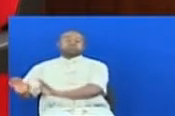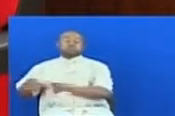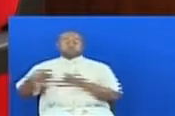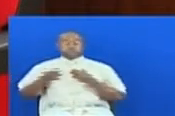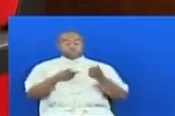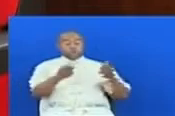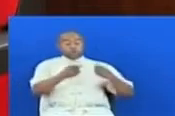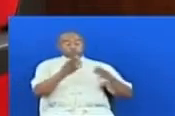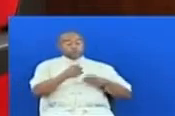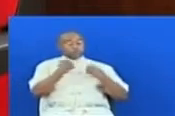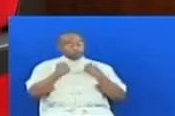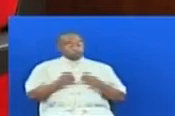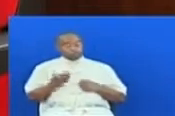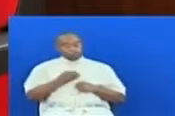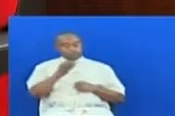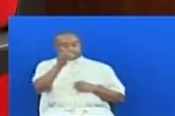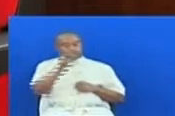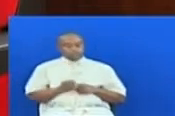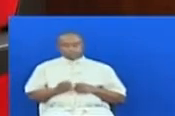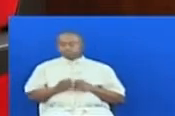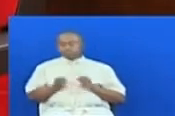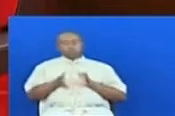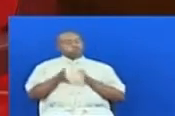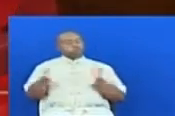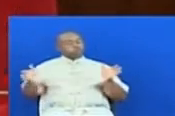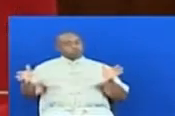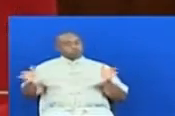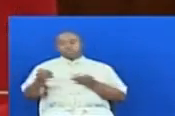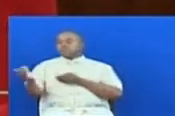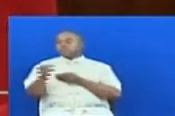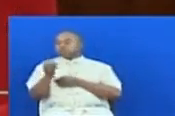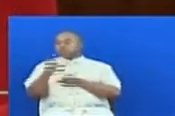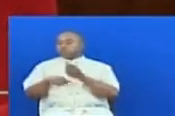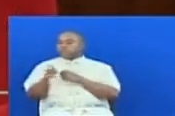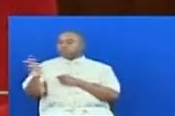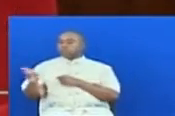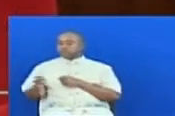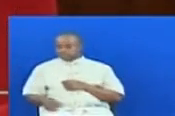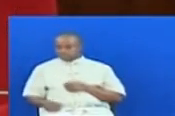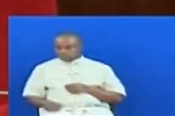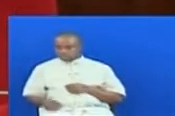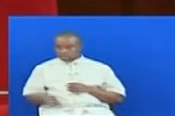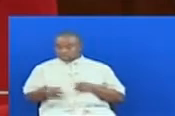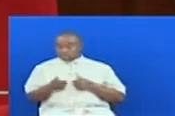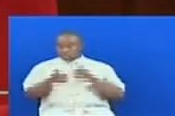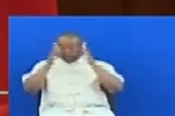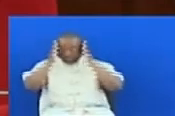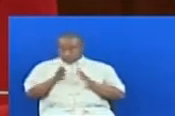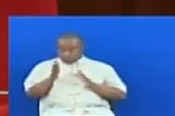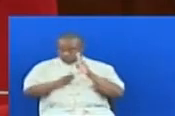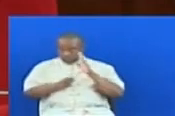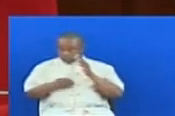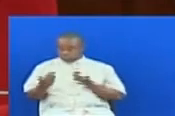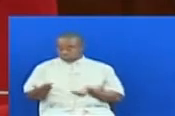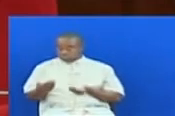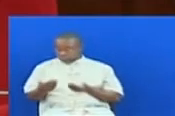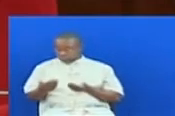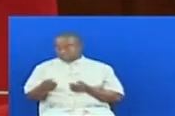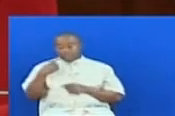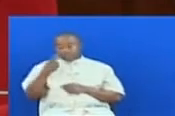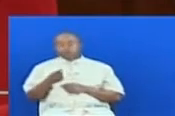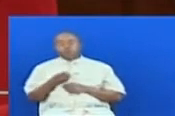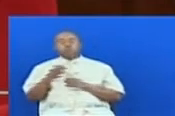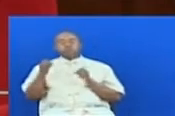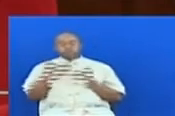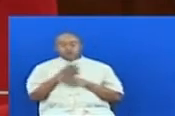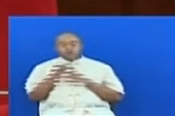kupata 10% ya makusanyo katika halmashauri zao. Lakini Mheshimiwa Mwenyekiti, Nimeona malalamiko ni mengi